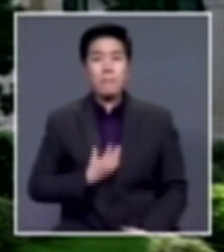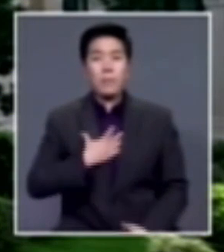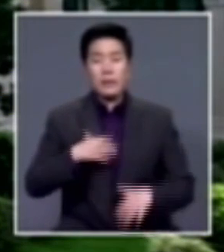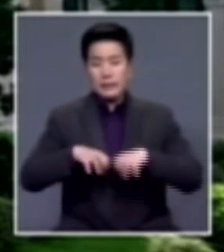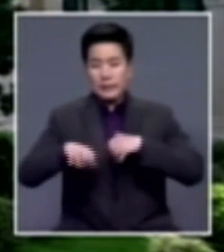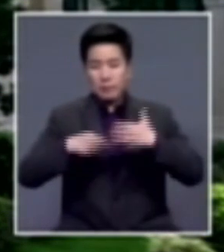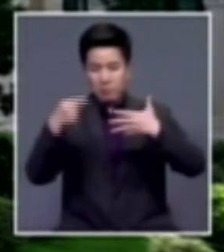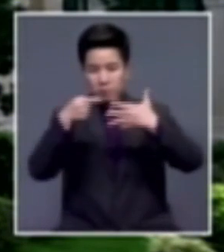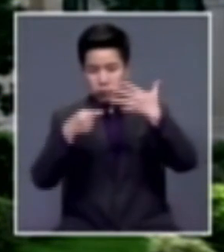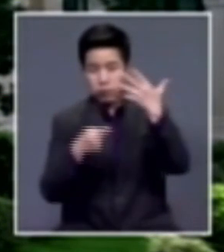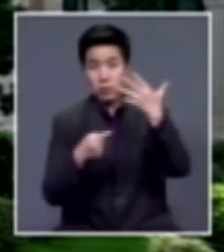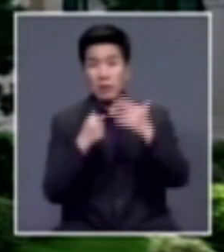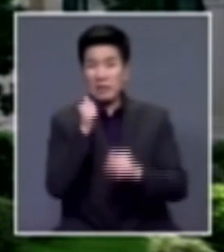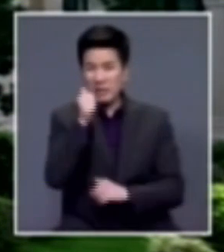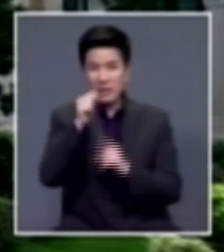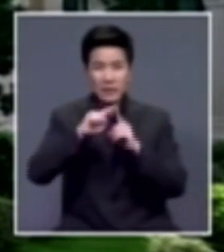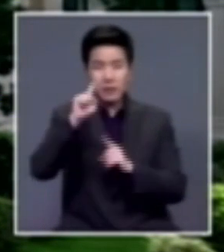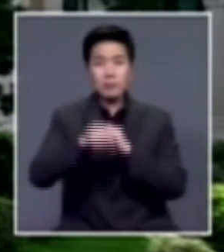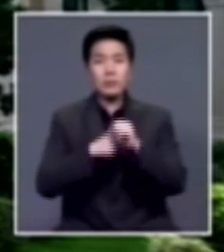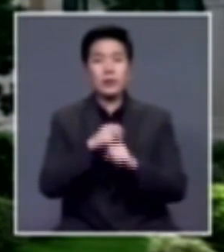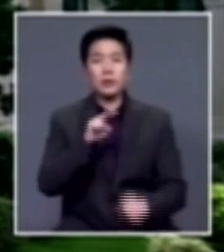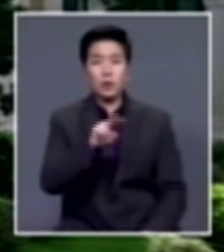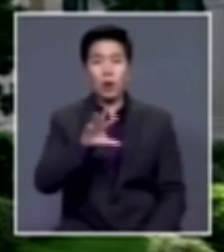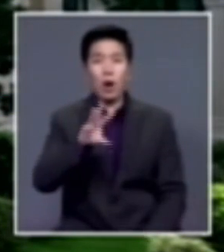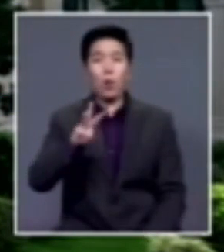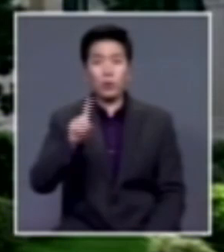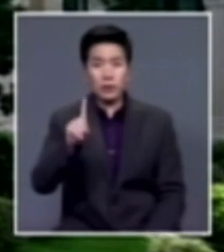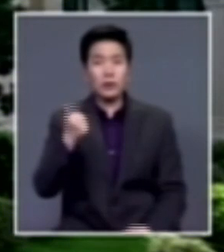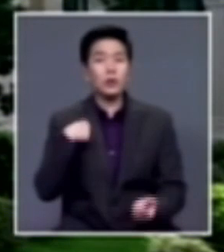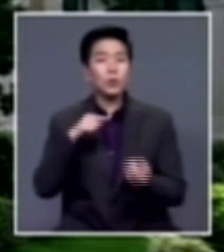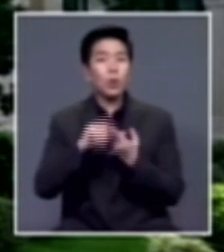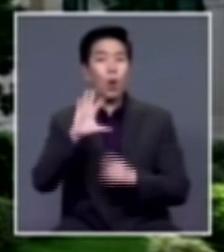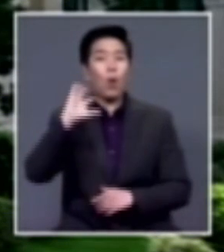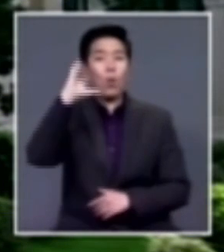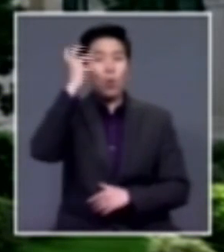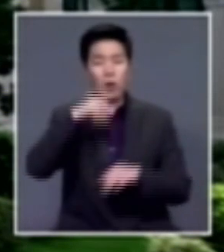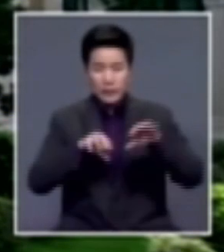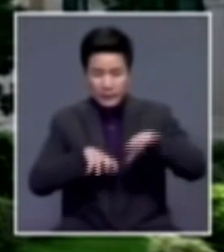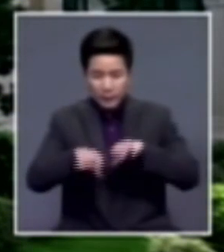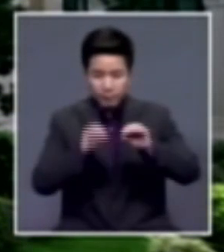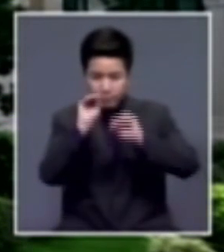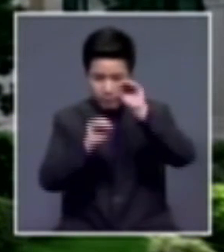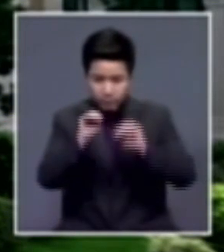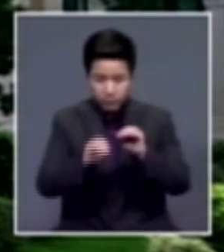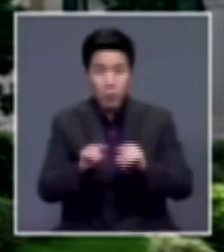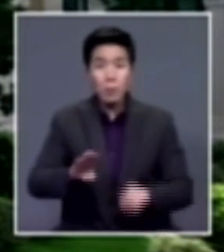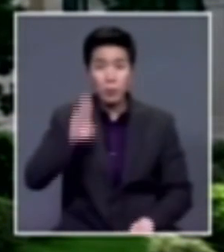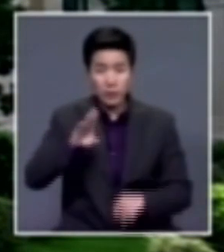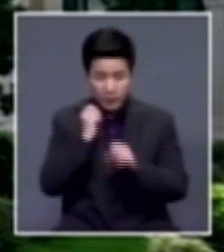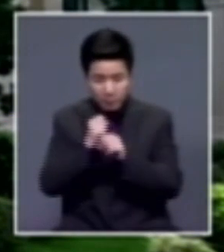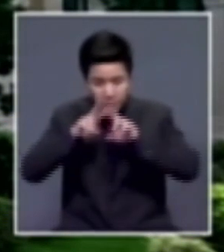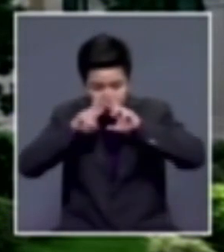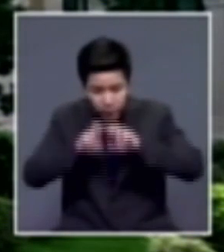ประเทศที่ดีที่สุดประจำปี2561จะทำโดย US News World Report นะครับก็เป็นผลการศึกษาของบริษัทเอกชน